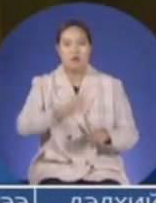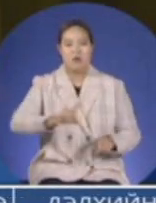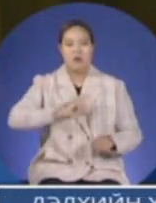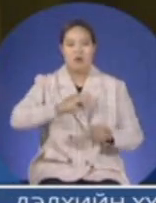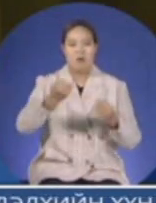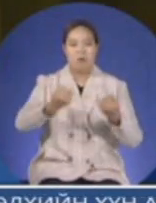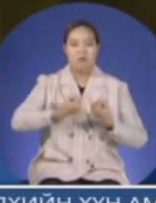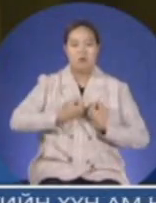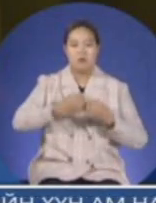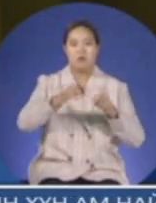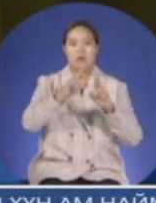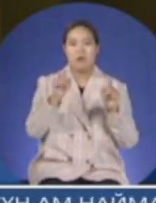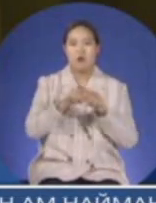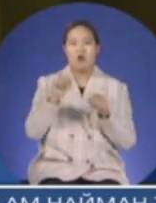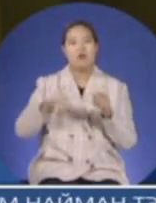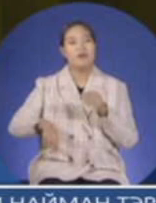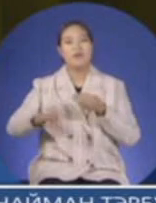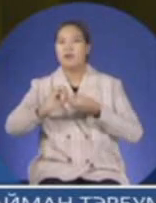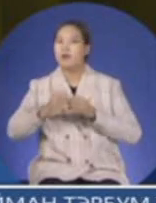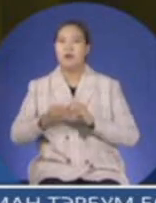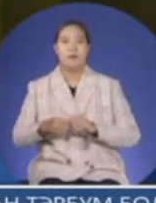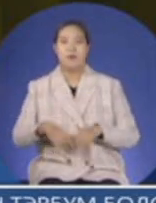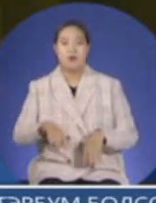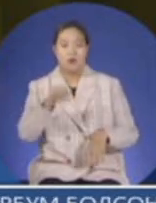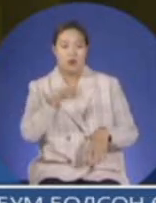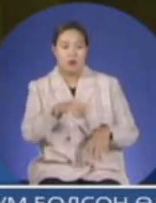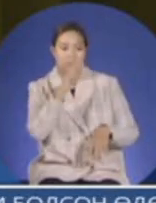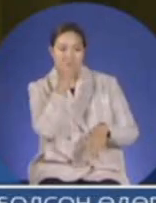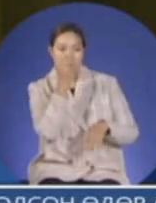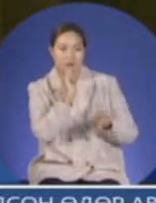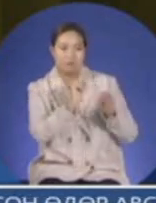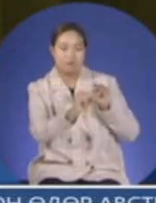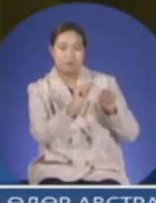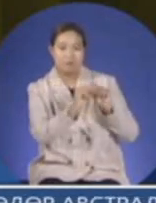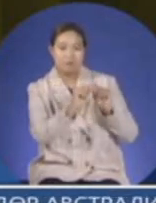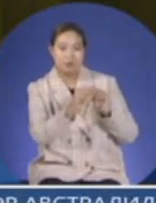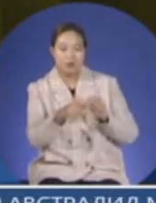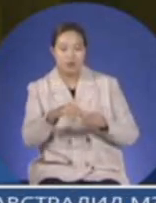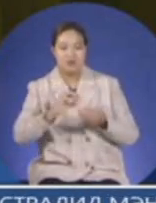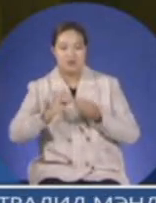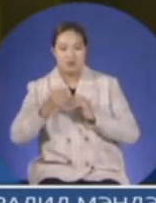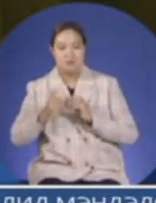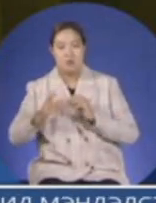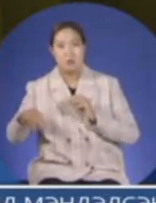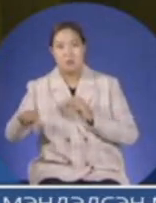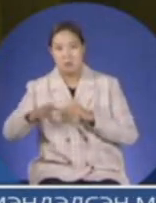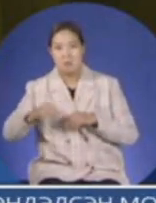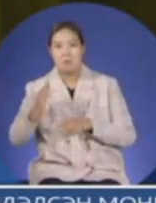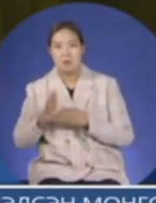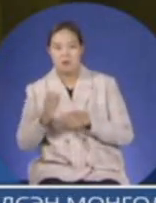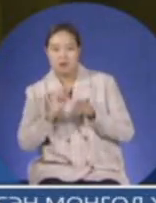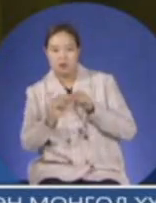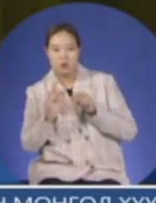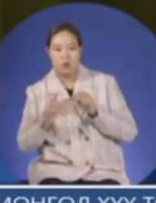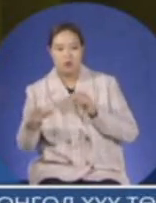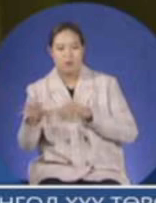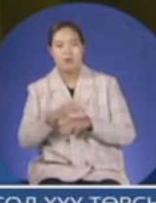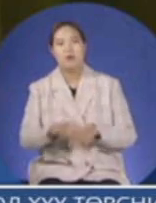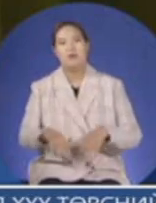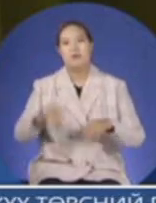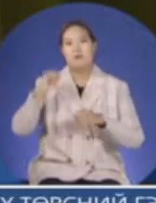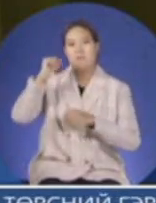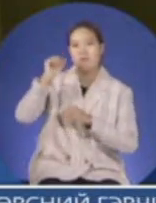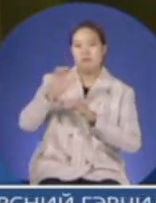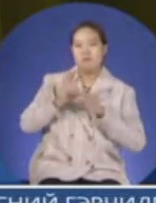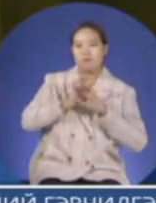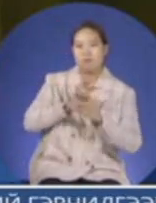хийхгүй ээ. Тэм учраас өнөөдөр мөрдөн шалгах энэ ажлыг хийж байгаа хүмүүсийн бүрэлдэхүүнтэй энэ жагсагчдын төлөөлөлийг уулзуулах гэдэг